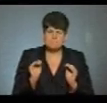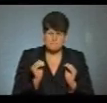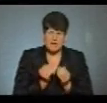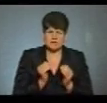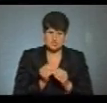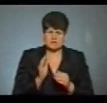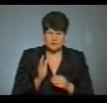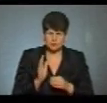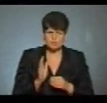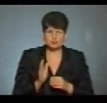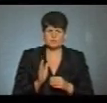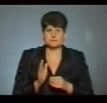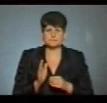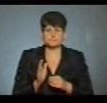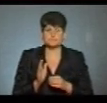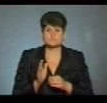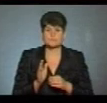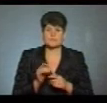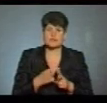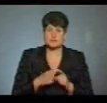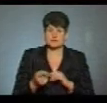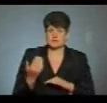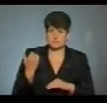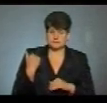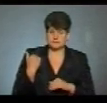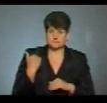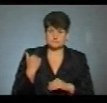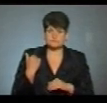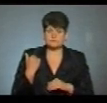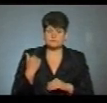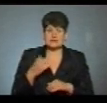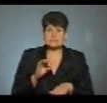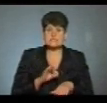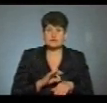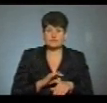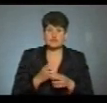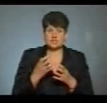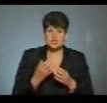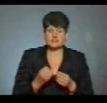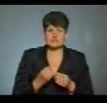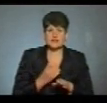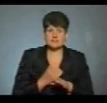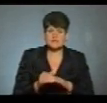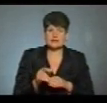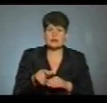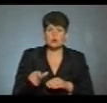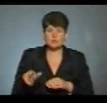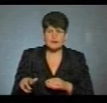потужніша порівняно із попередньою. І захворіє ще ота частка людей,